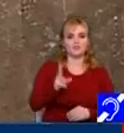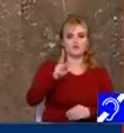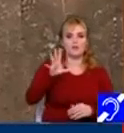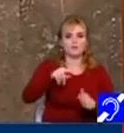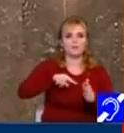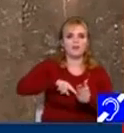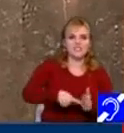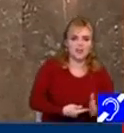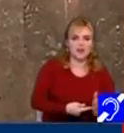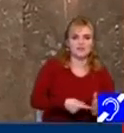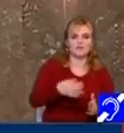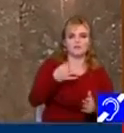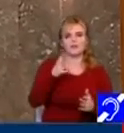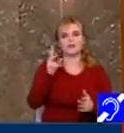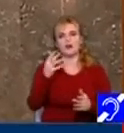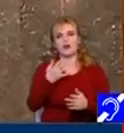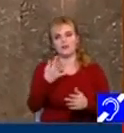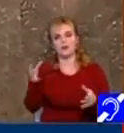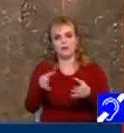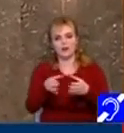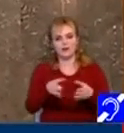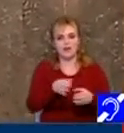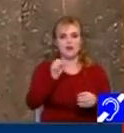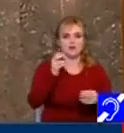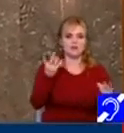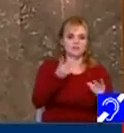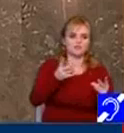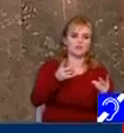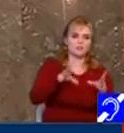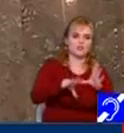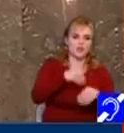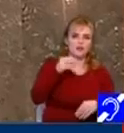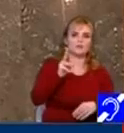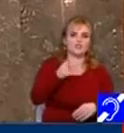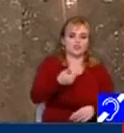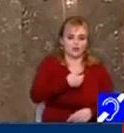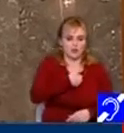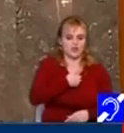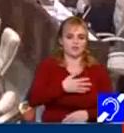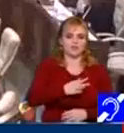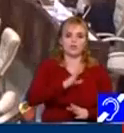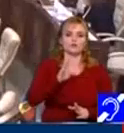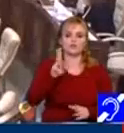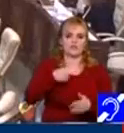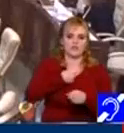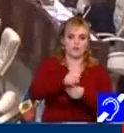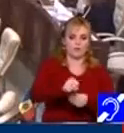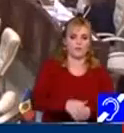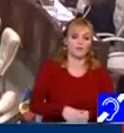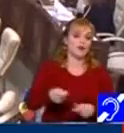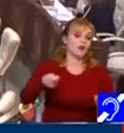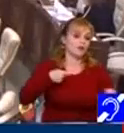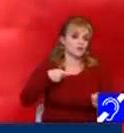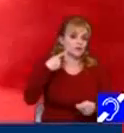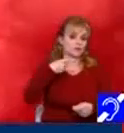presați de unele partide, astfel încât să-și poată alege democratic acel partid care să-i reprezinte. Guvernarea spune însă